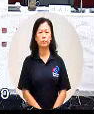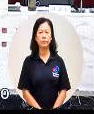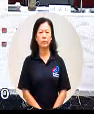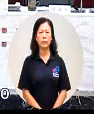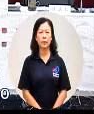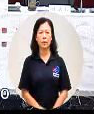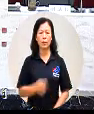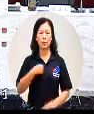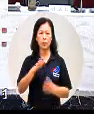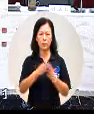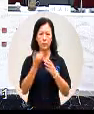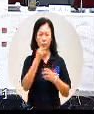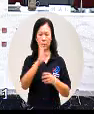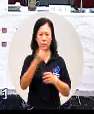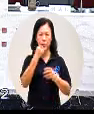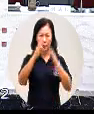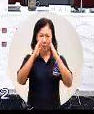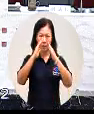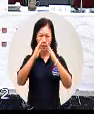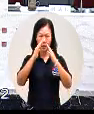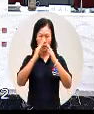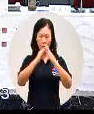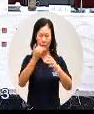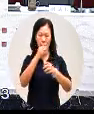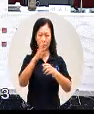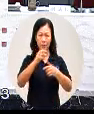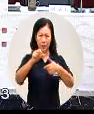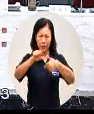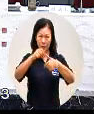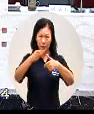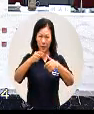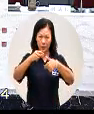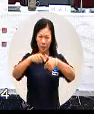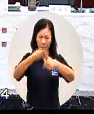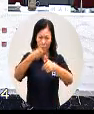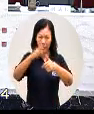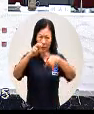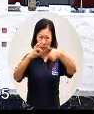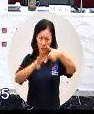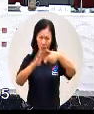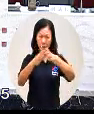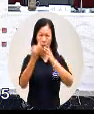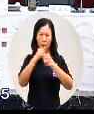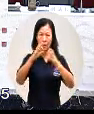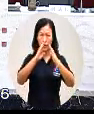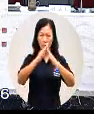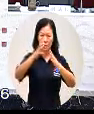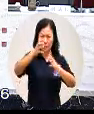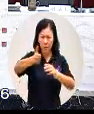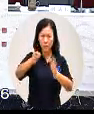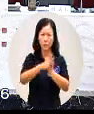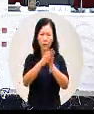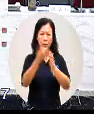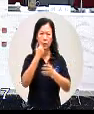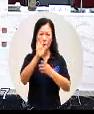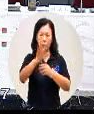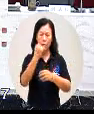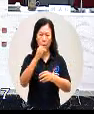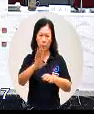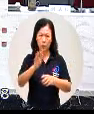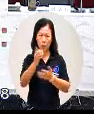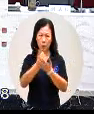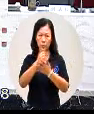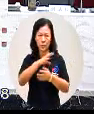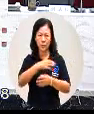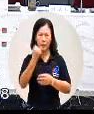本市甲仙区区长李延新于本年五月七日请丧假